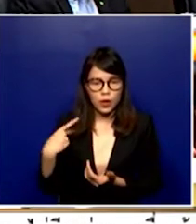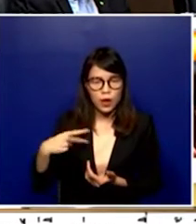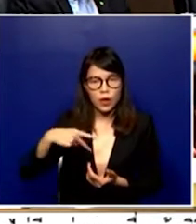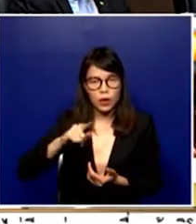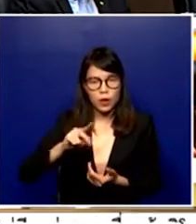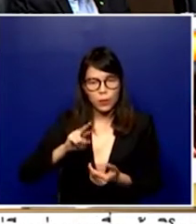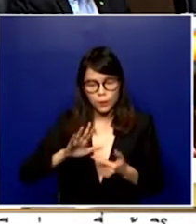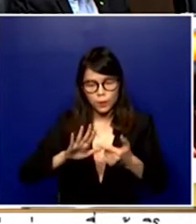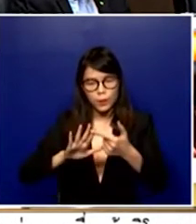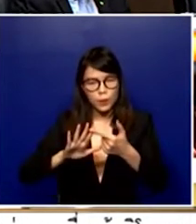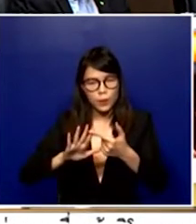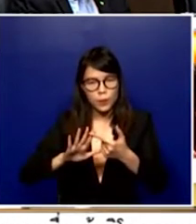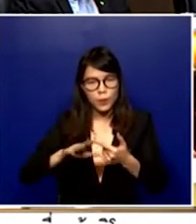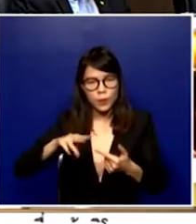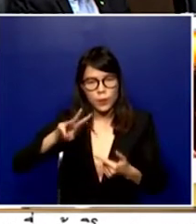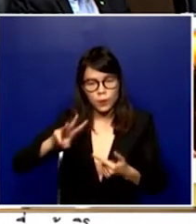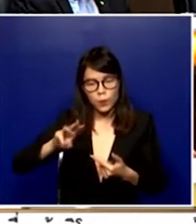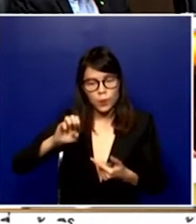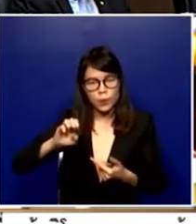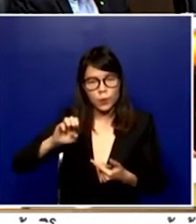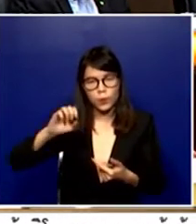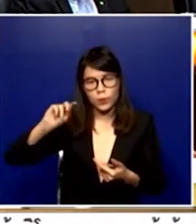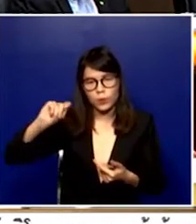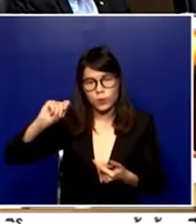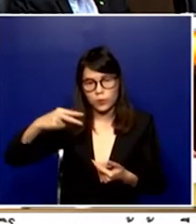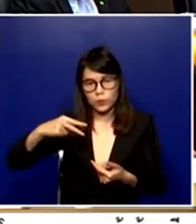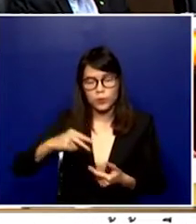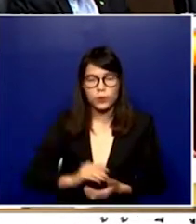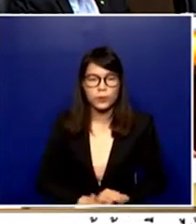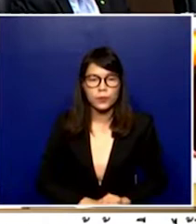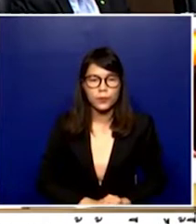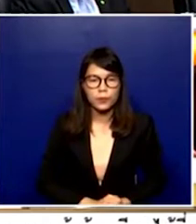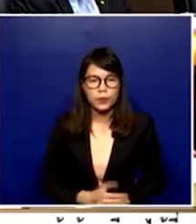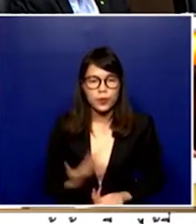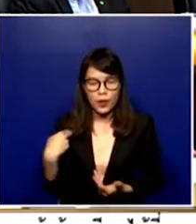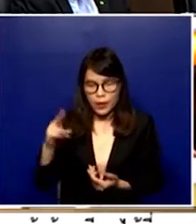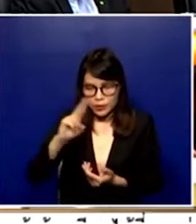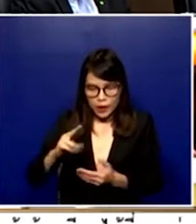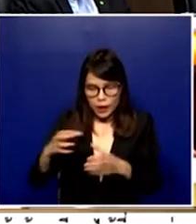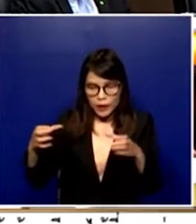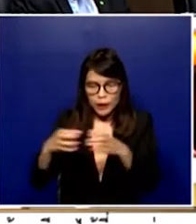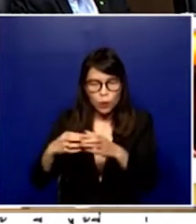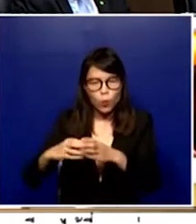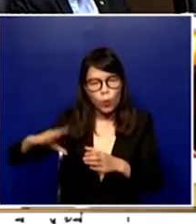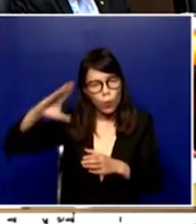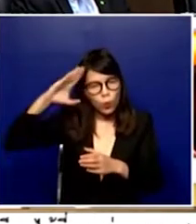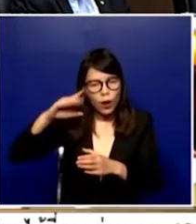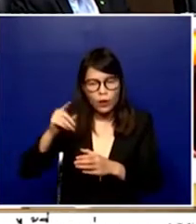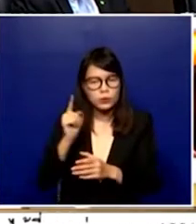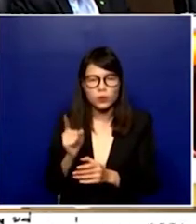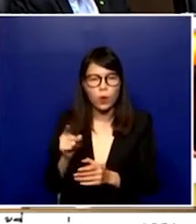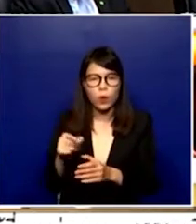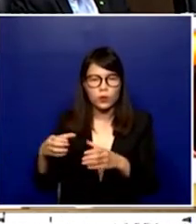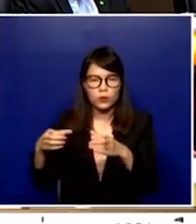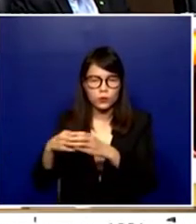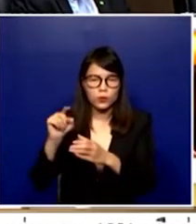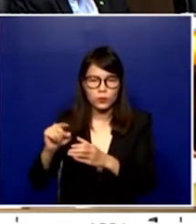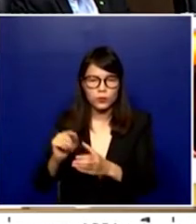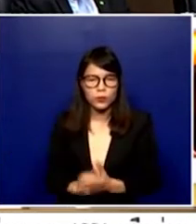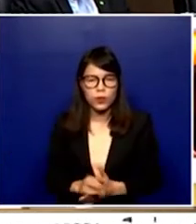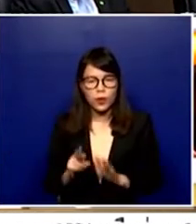เป็นระเบิบที่ใช้ภัยในกองทัพเท่านั้นที่สำคัญ เป็นระเบิบ